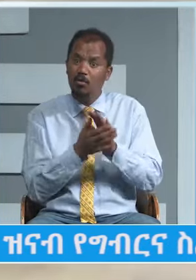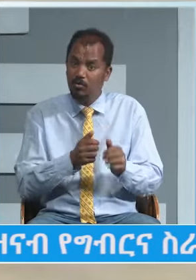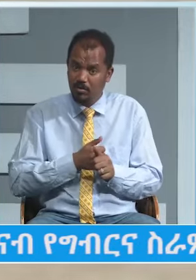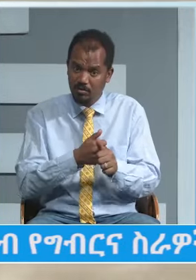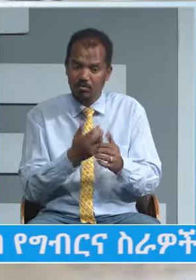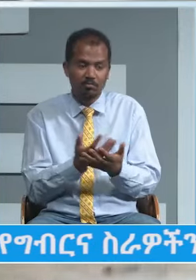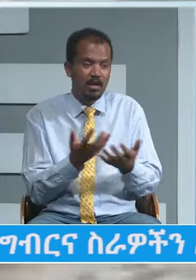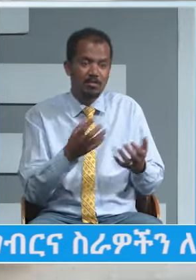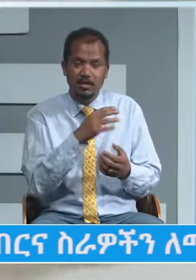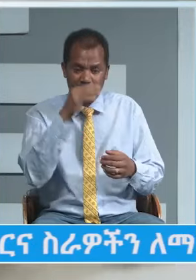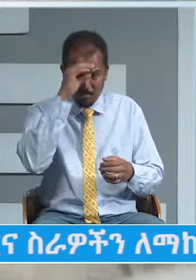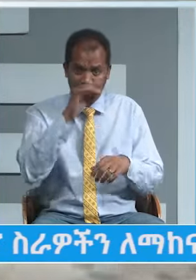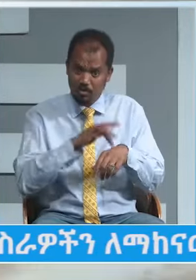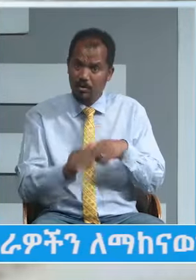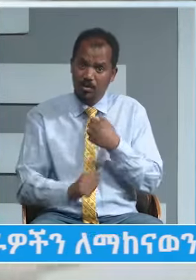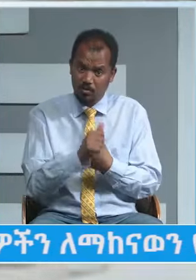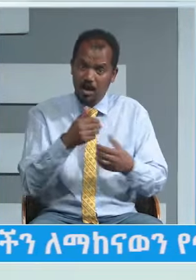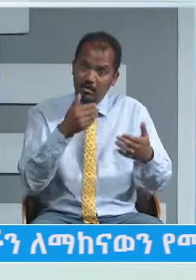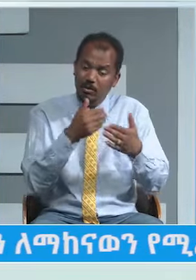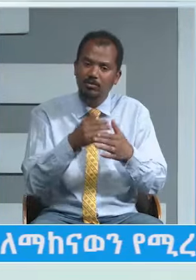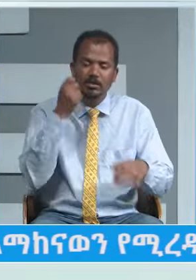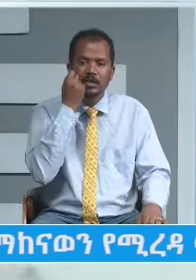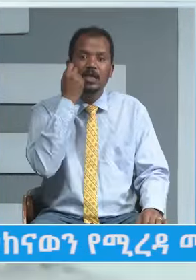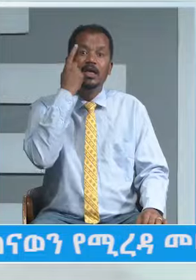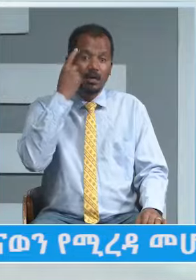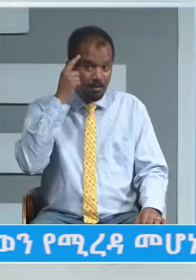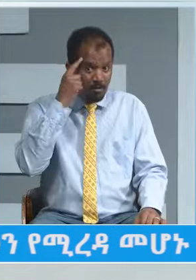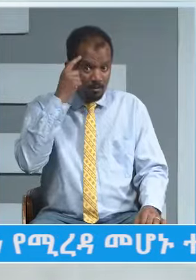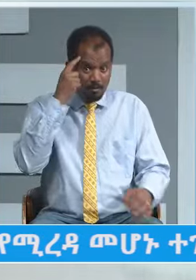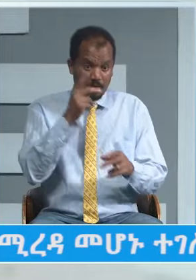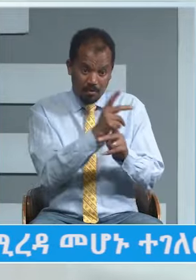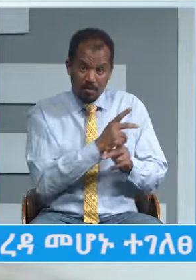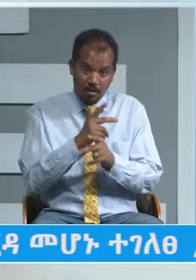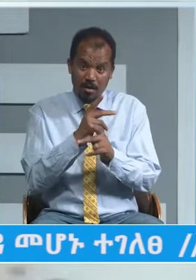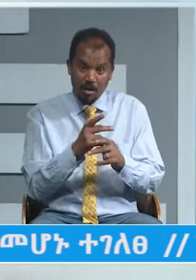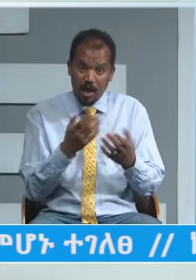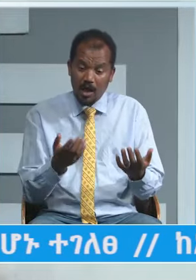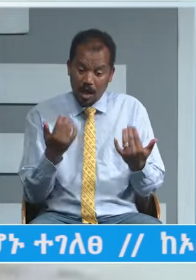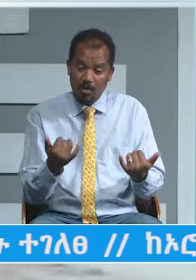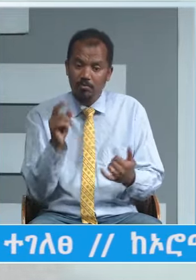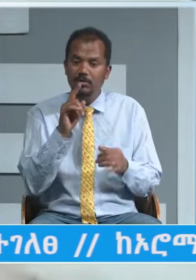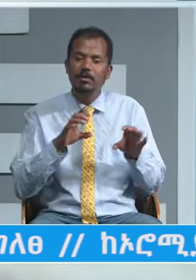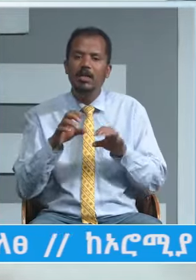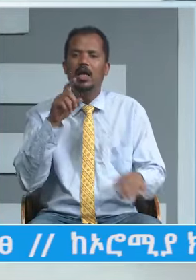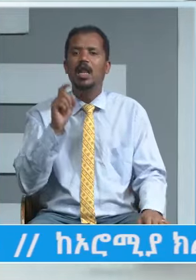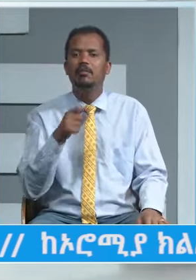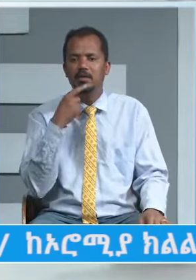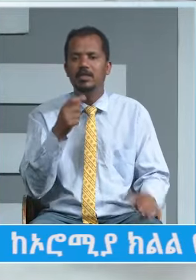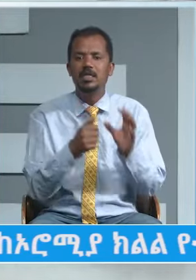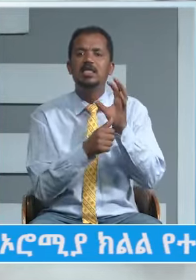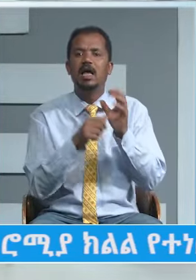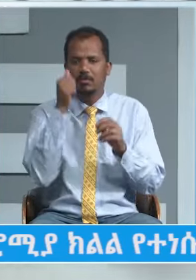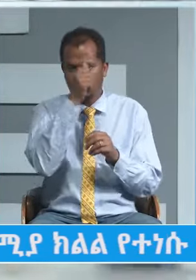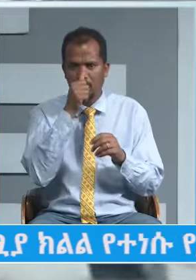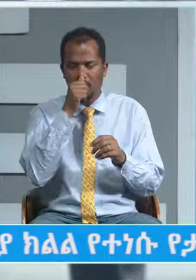ከፍተኛ መሆኑን ተከትሎ በንብረትና በሰዎች ላይ ጉዳት ማድረሱን ከግንዛቤ በማስገባት ከጥንቃቄ አኳያ አሁን ላይ ምን መደረግ